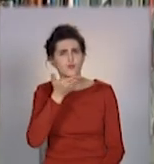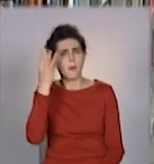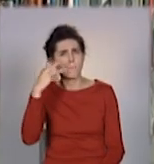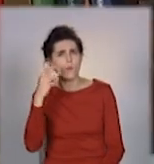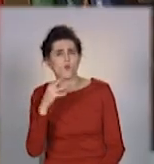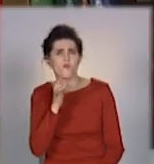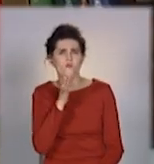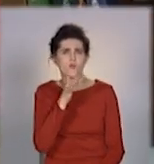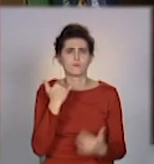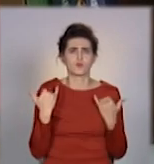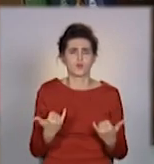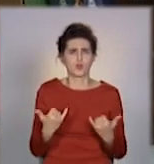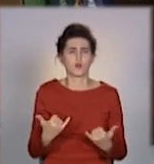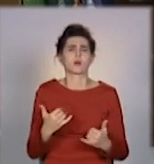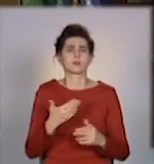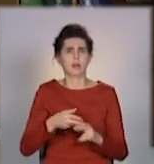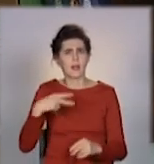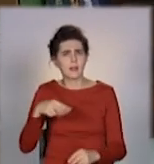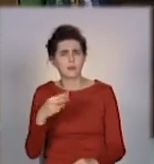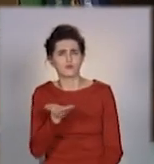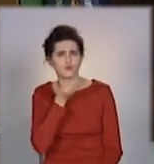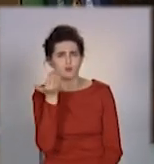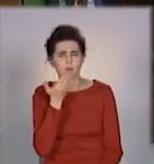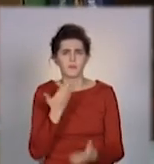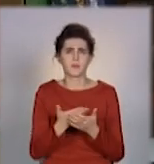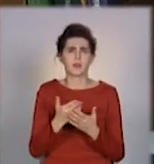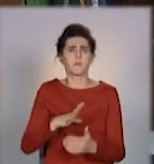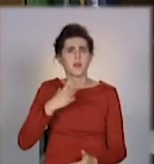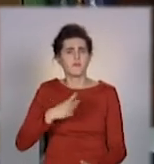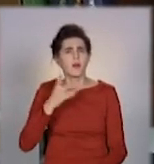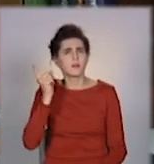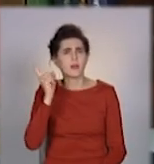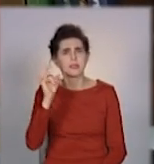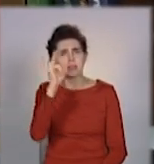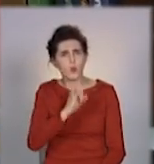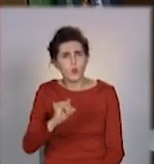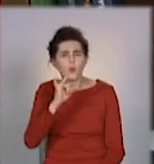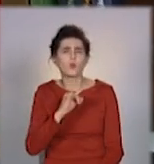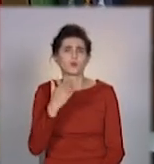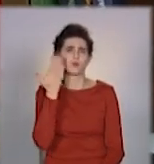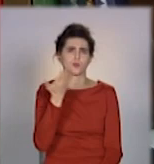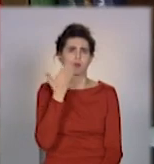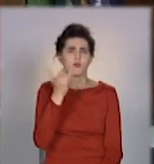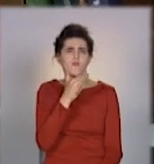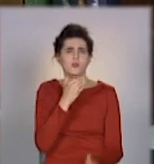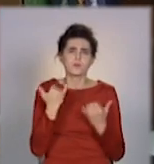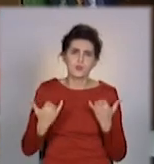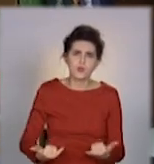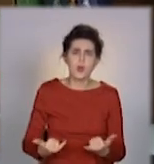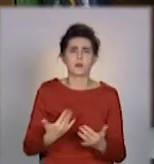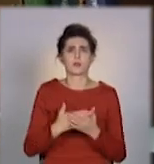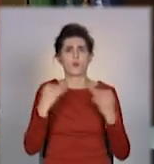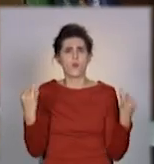також цікава історія України, яка написана саме в сучасному часі. Тобто